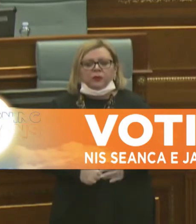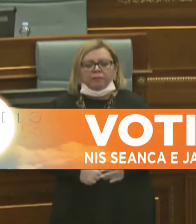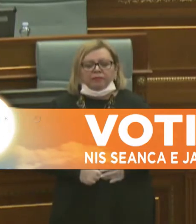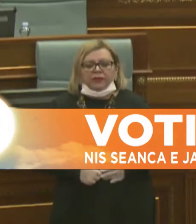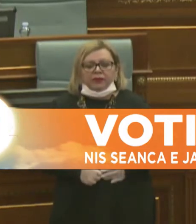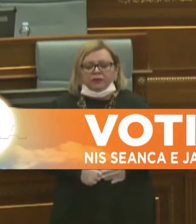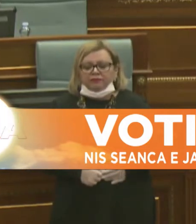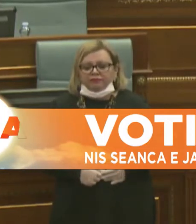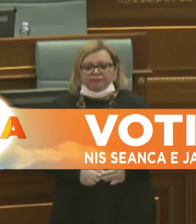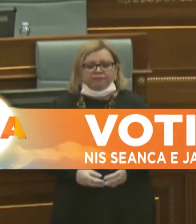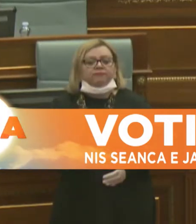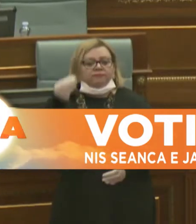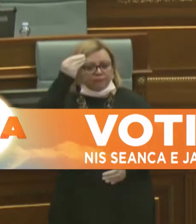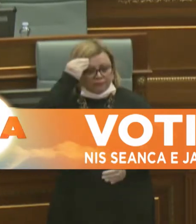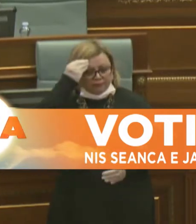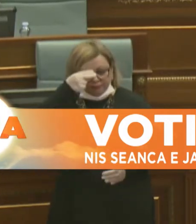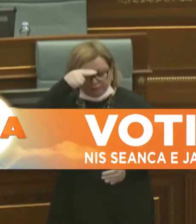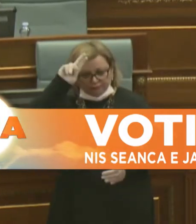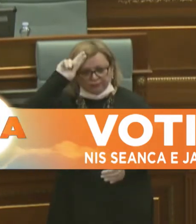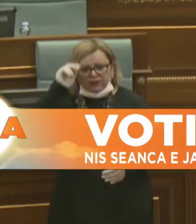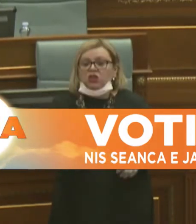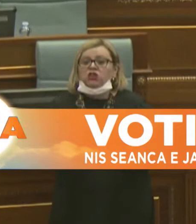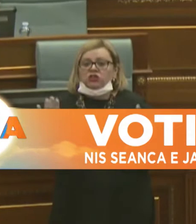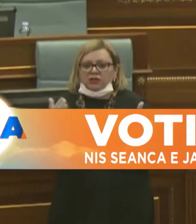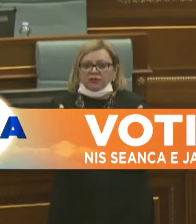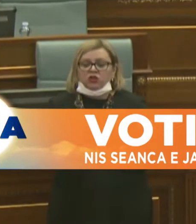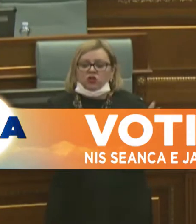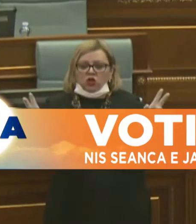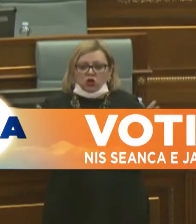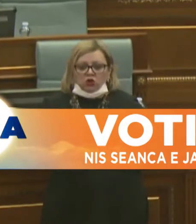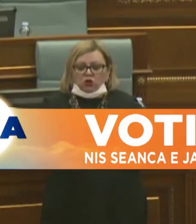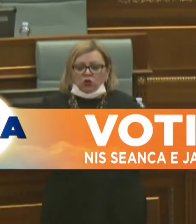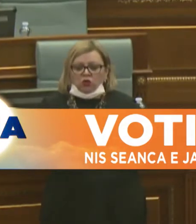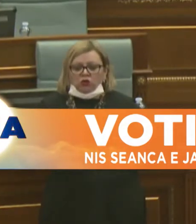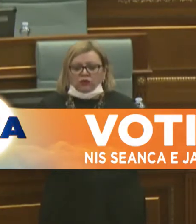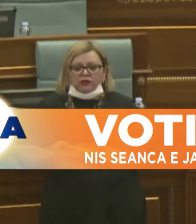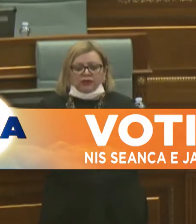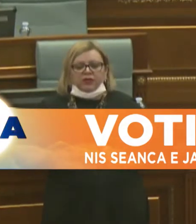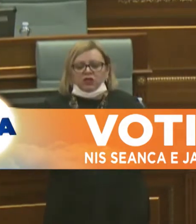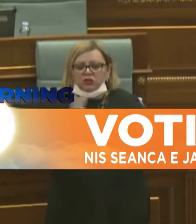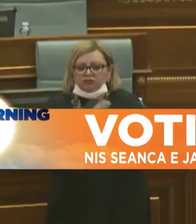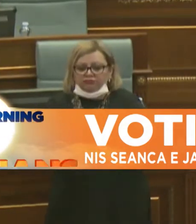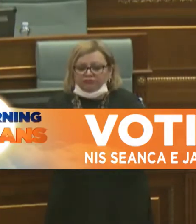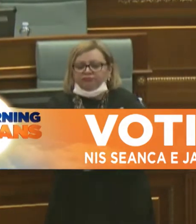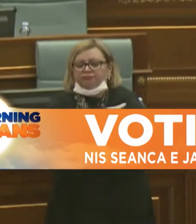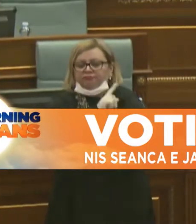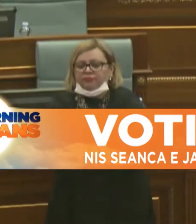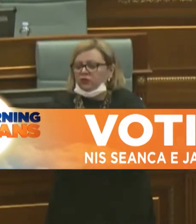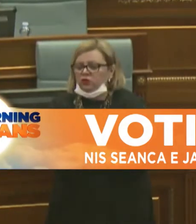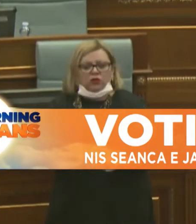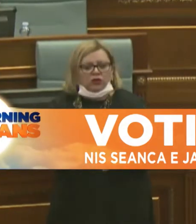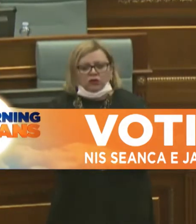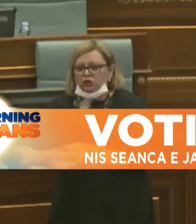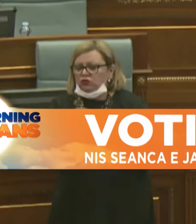Për rikujtimin e gjithve, konsensusi 17 shkurtit ka të bëjë me përhershmërinë e Republikës tonë, që nuk guxon të